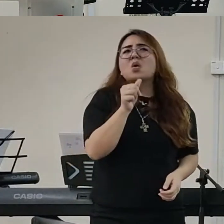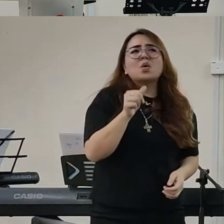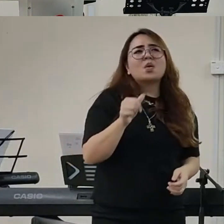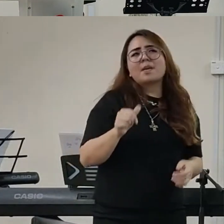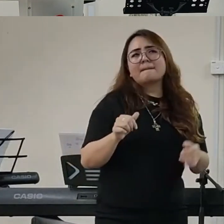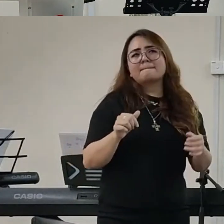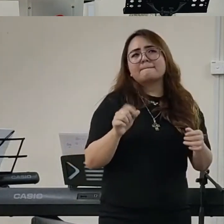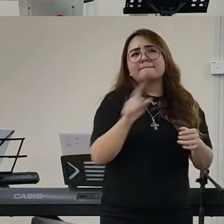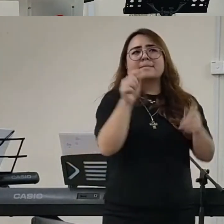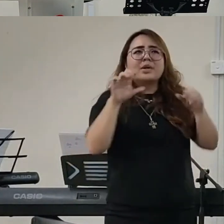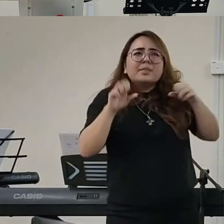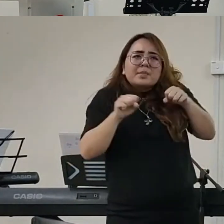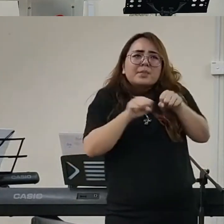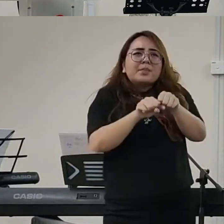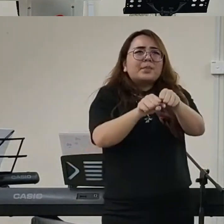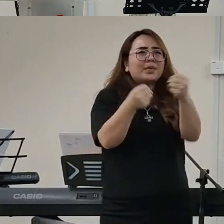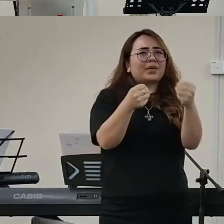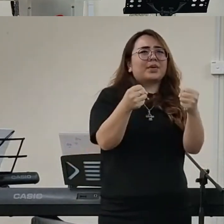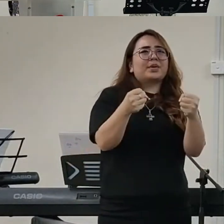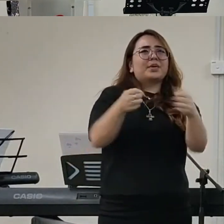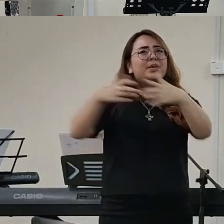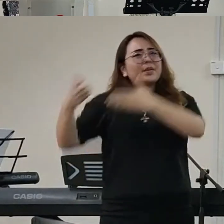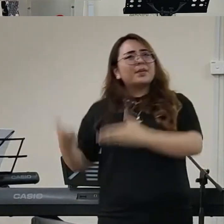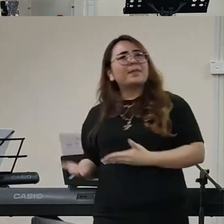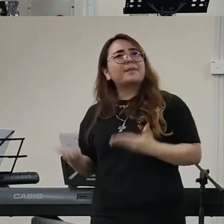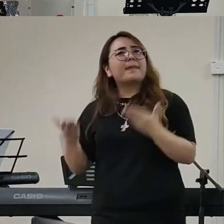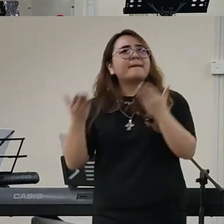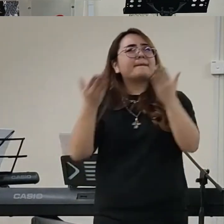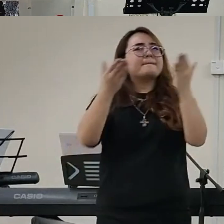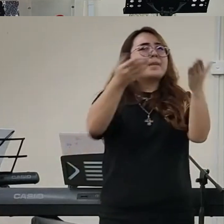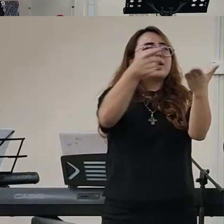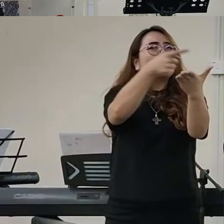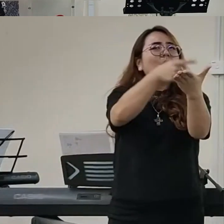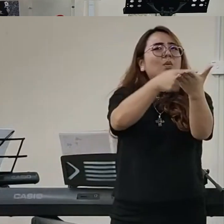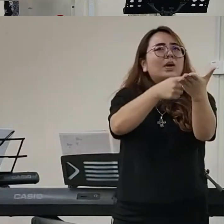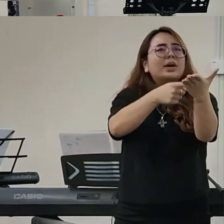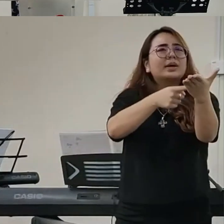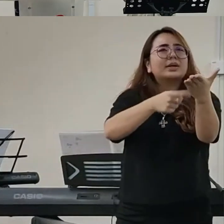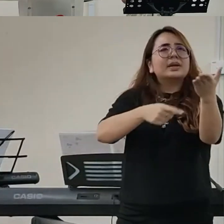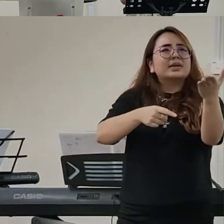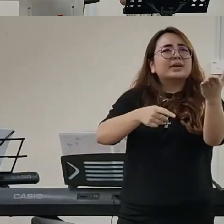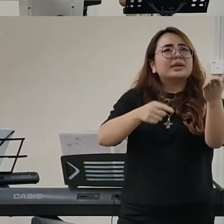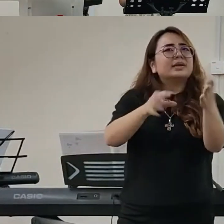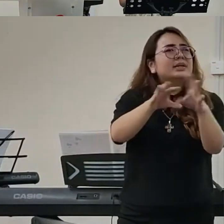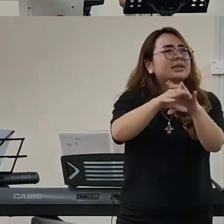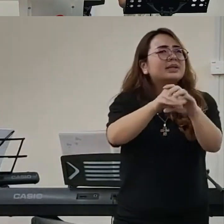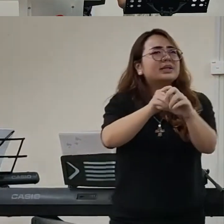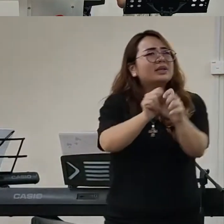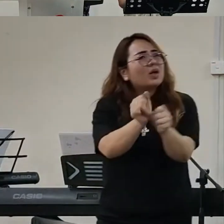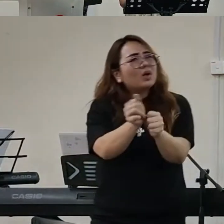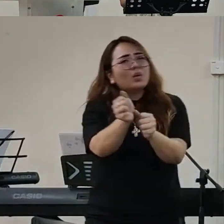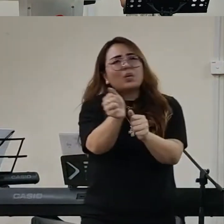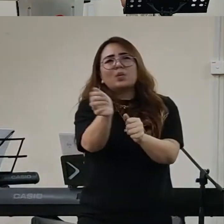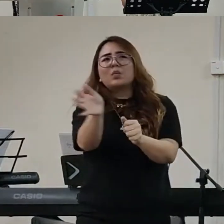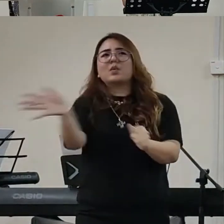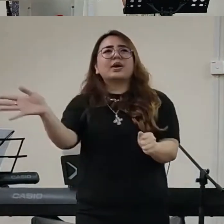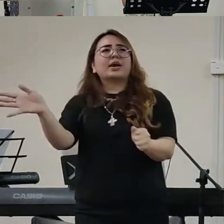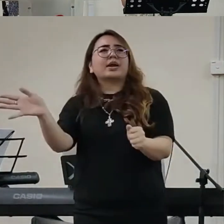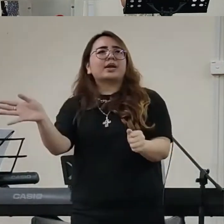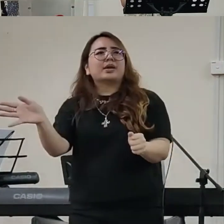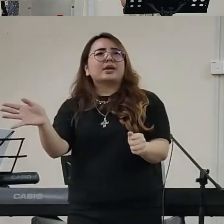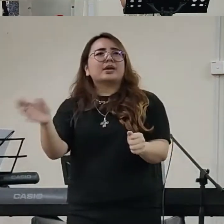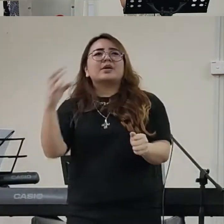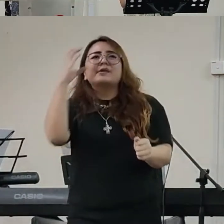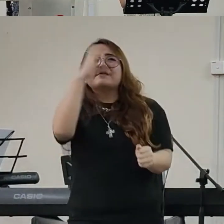with force and cruelty you have ruled them. 第四节，瘦弱的你们没有养